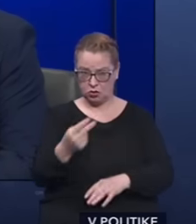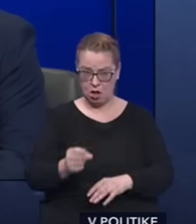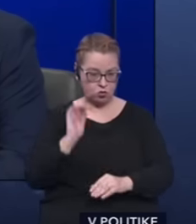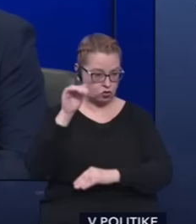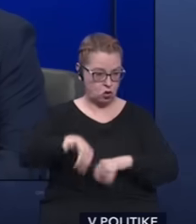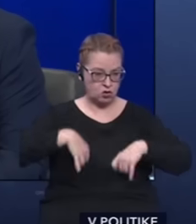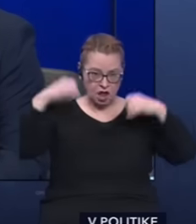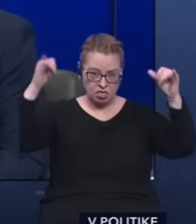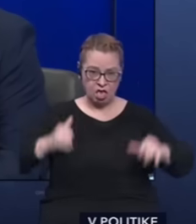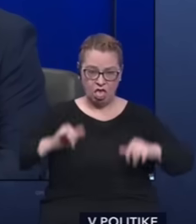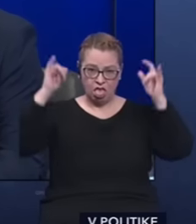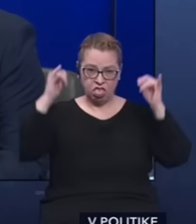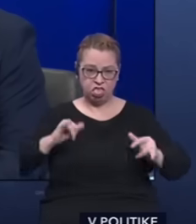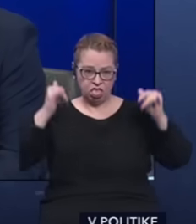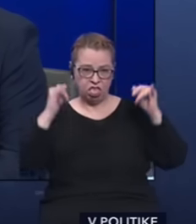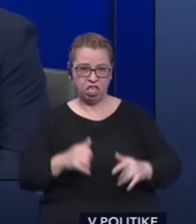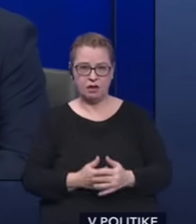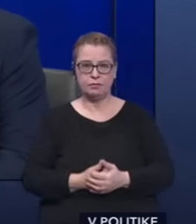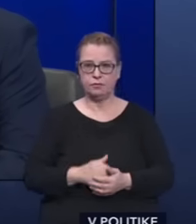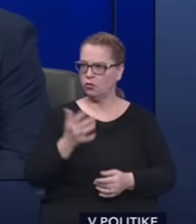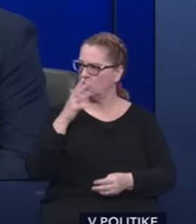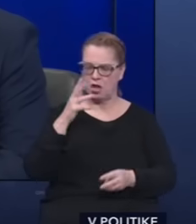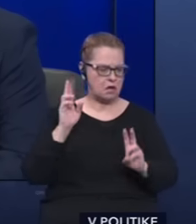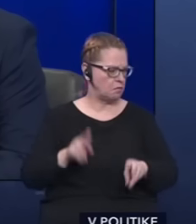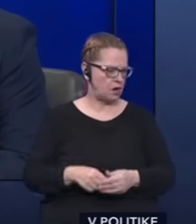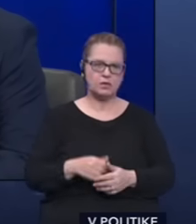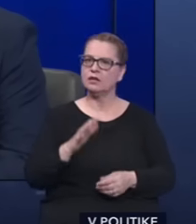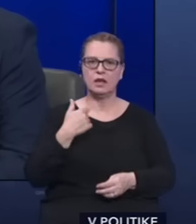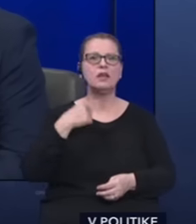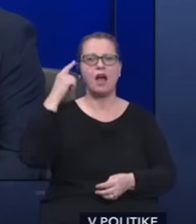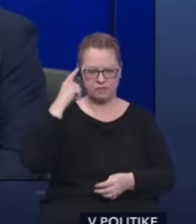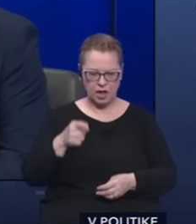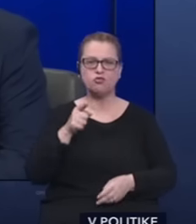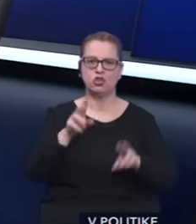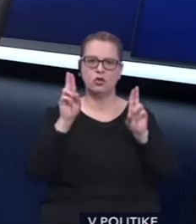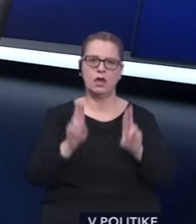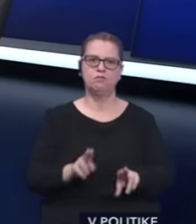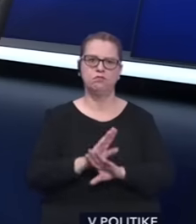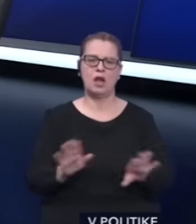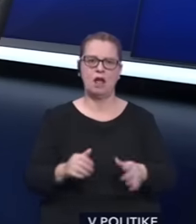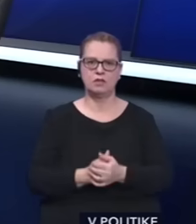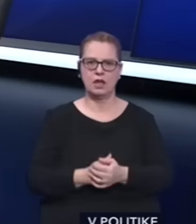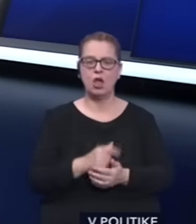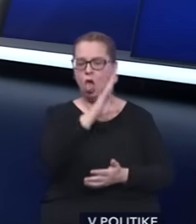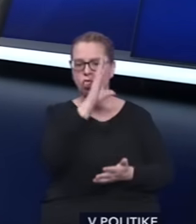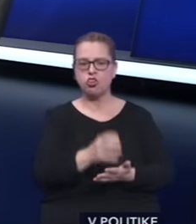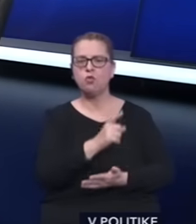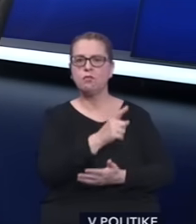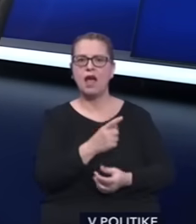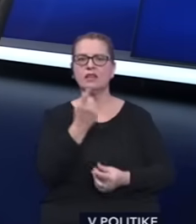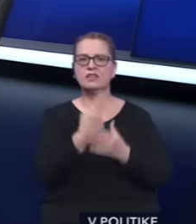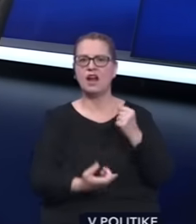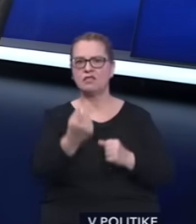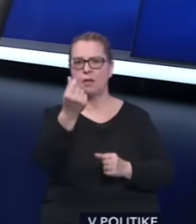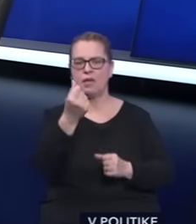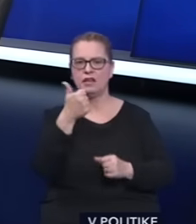rána žúrovať a nechať tam sekeru. Nie, ja viem, že to je pravda. Nechali ste tam sekeru v Dubaji 1 000 000 eur. To som nepovedal